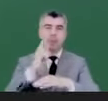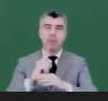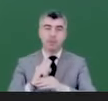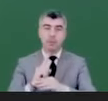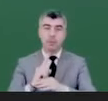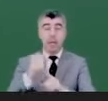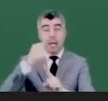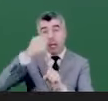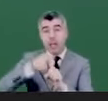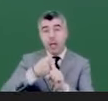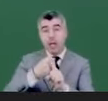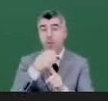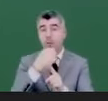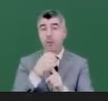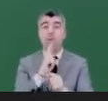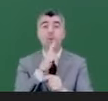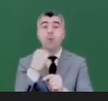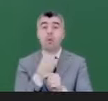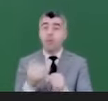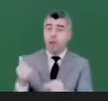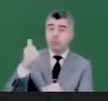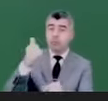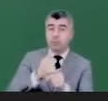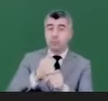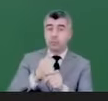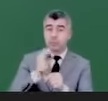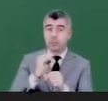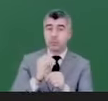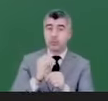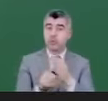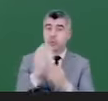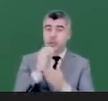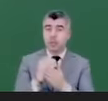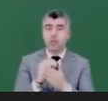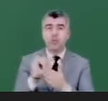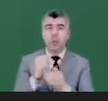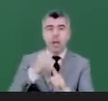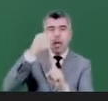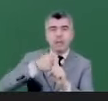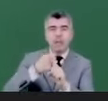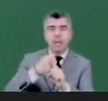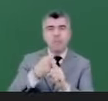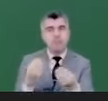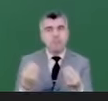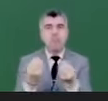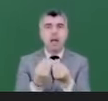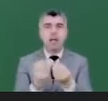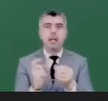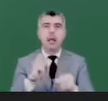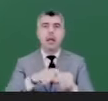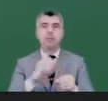لانه الاصلاحات اللي قمت بها هذه الحكومه منذ ان نصبها جلاله الملك تقوم بالاصلاح مع النقابات